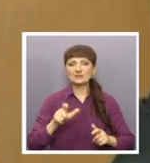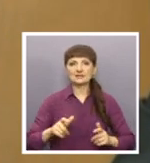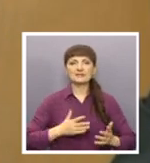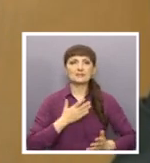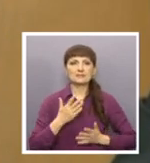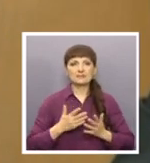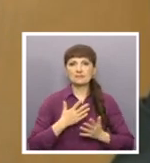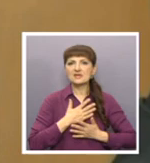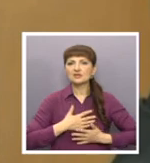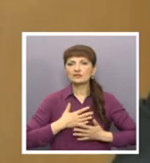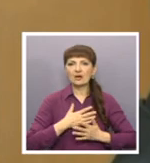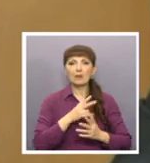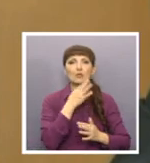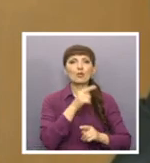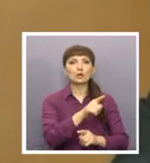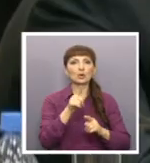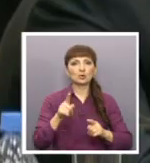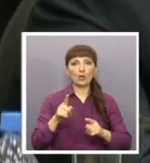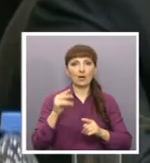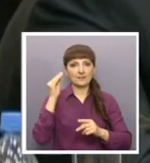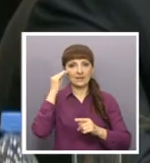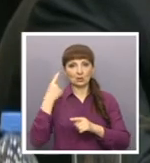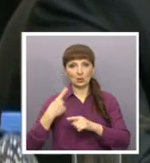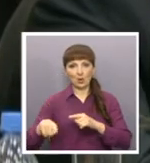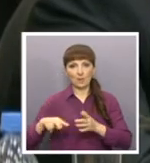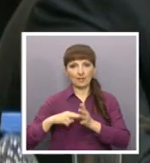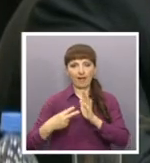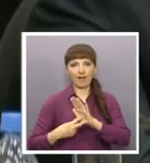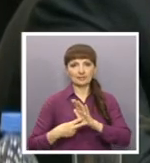эмоциональным порывом многие, кто преследует совершенно иные цели, а таких тоже